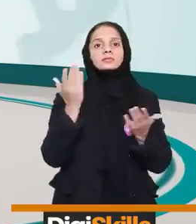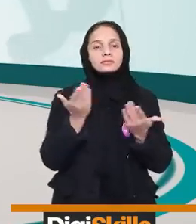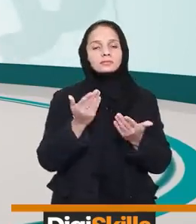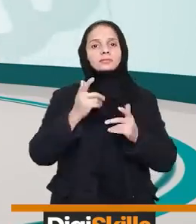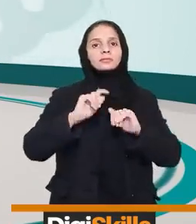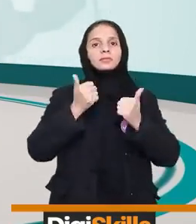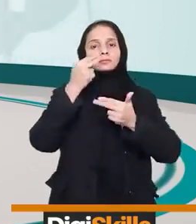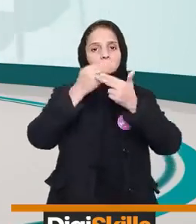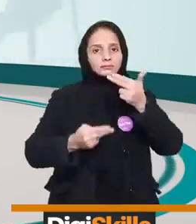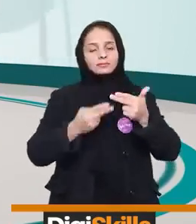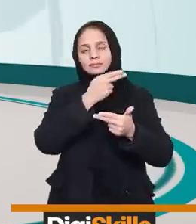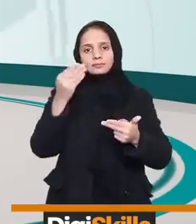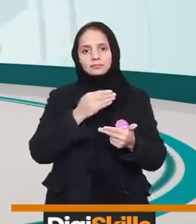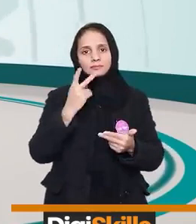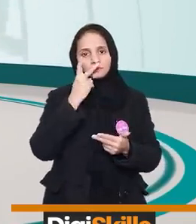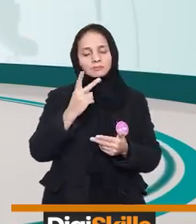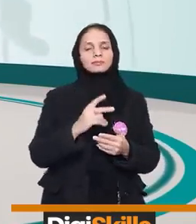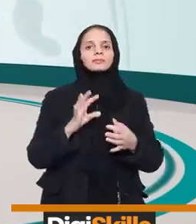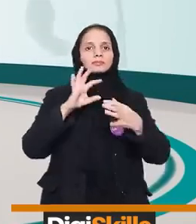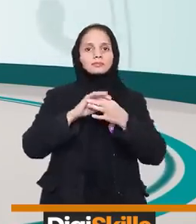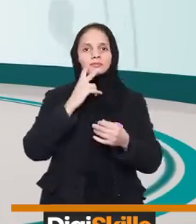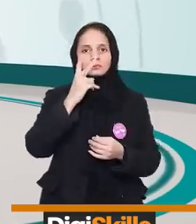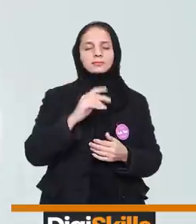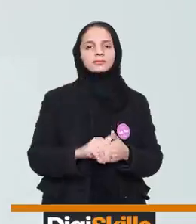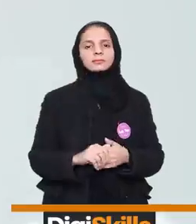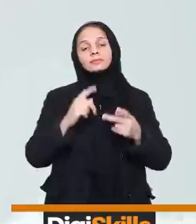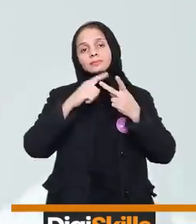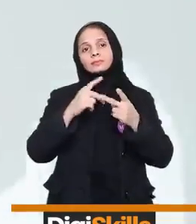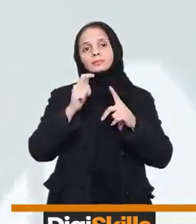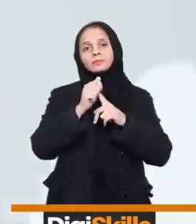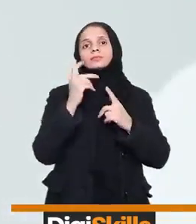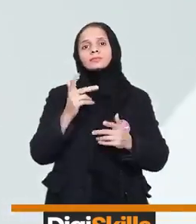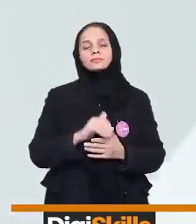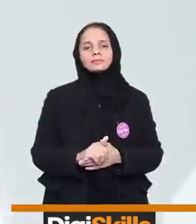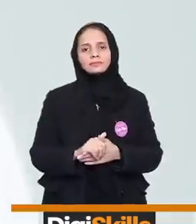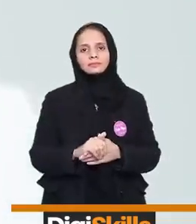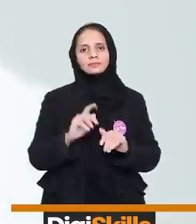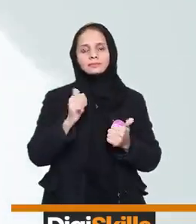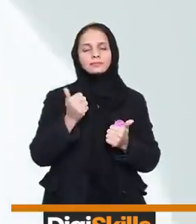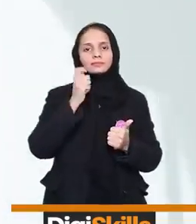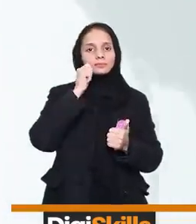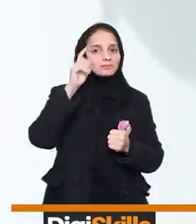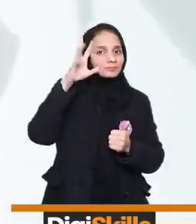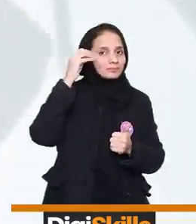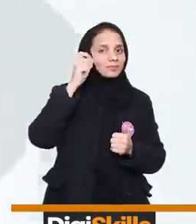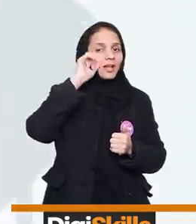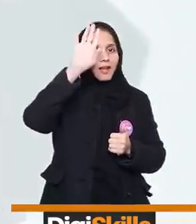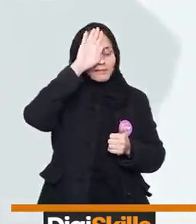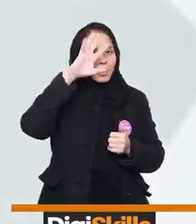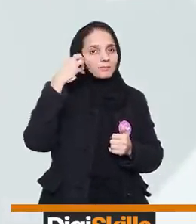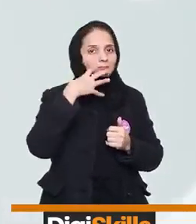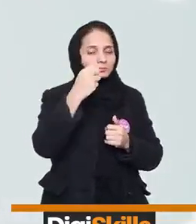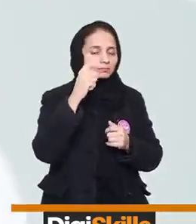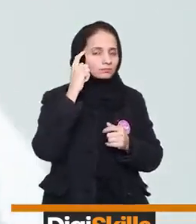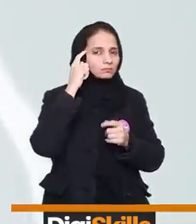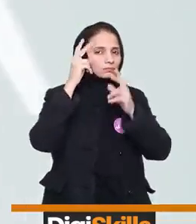ہے جو آپ کو اپنی ڈسکرپشنز میں کرنا ہے، اپنی آن لائن پریزنس میں کرنا ہے. دوسری بات، امپلائر کی سائیکالوجی سمجھنا